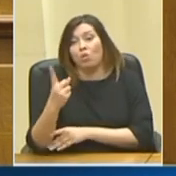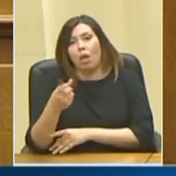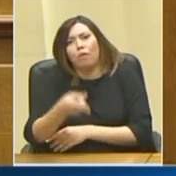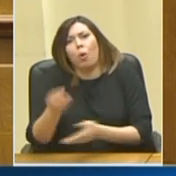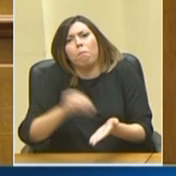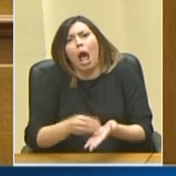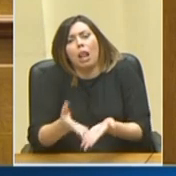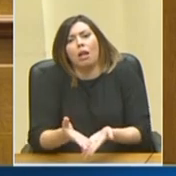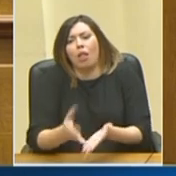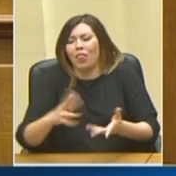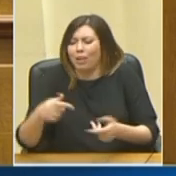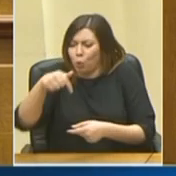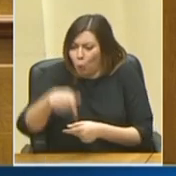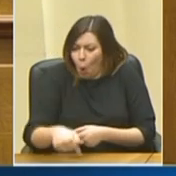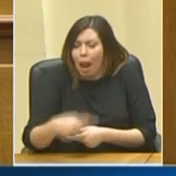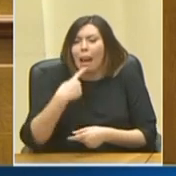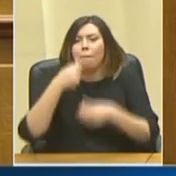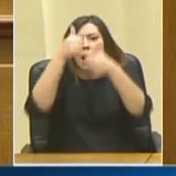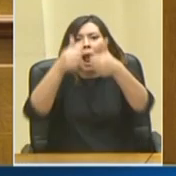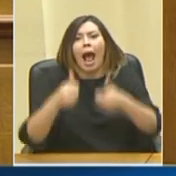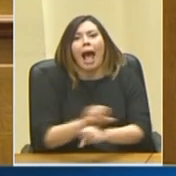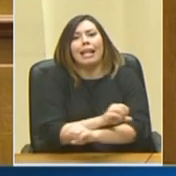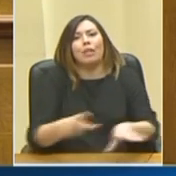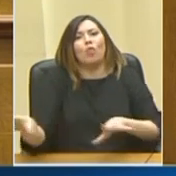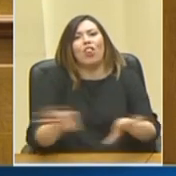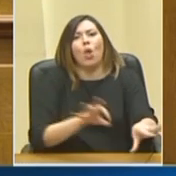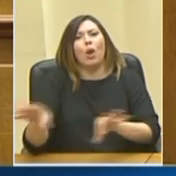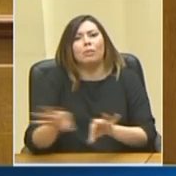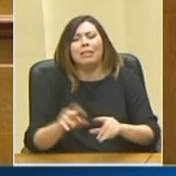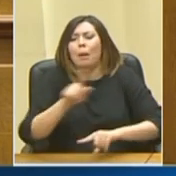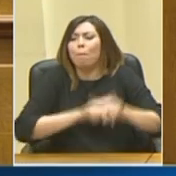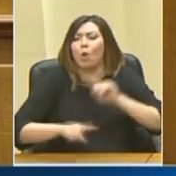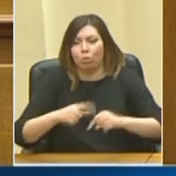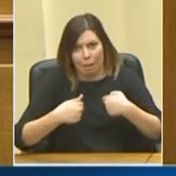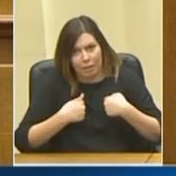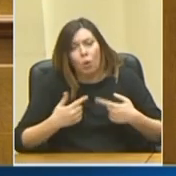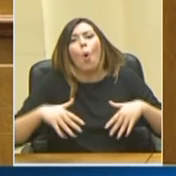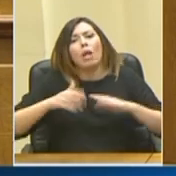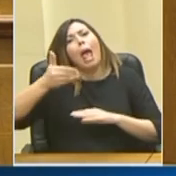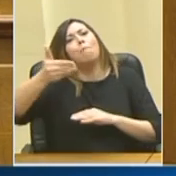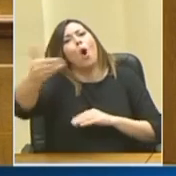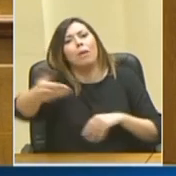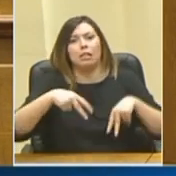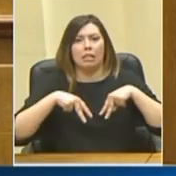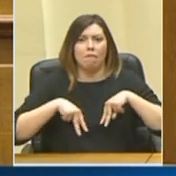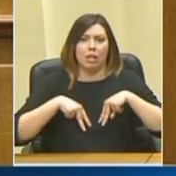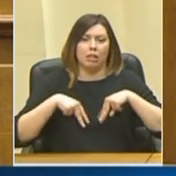επιτρέψετε, να εξαγγέλλονται διορισμοί που θα γίνουν από τις επόμενες κυβερνήσεις. Τι είναι αυτό